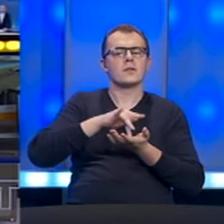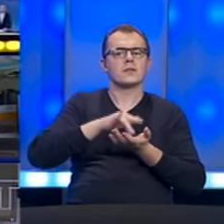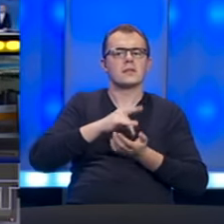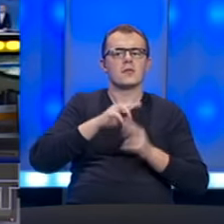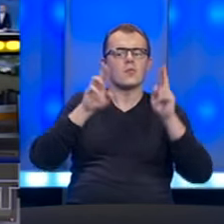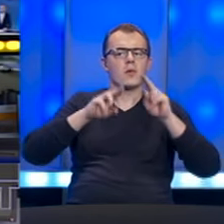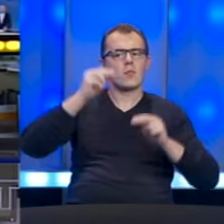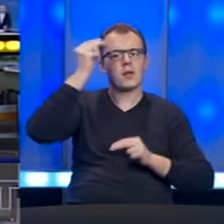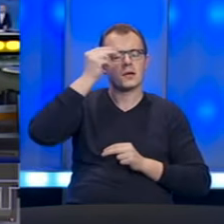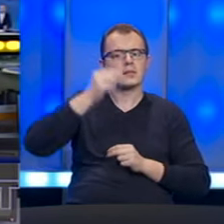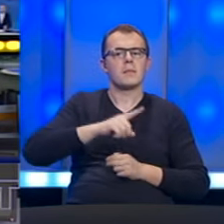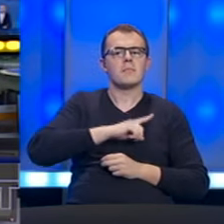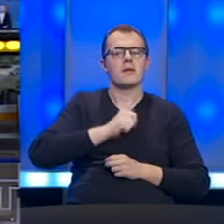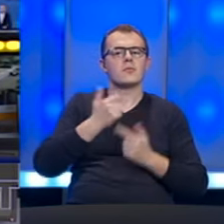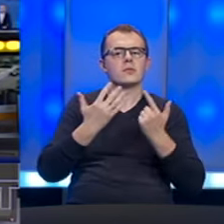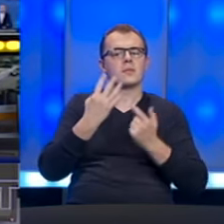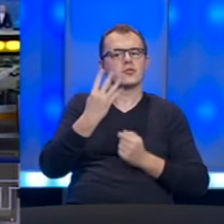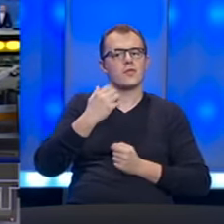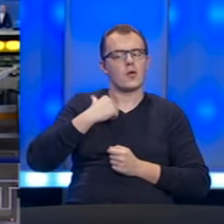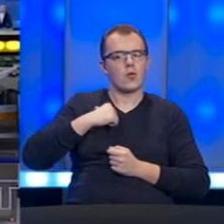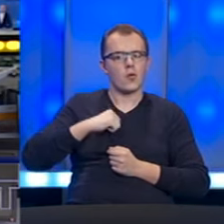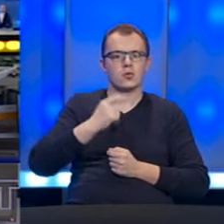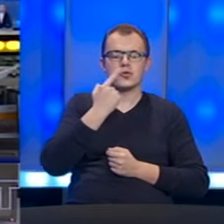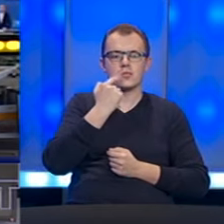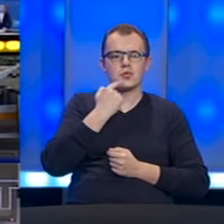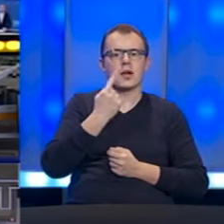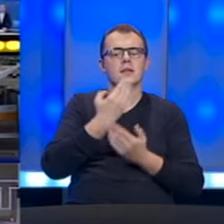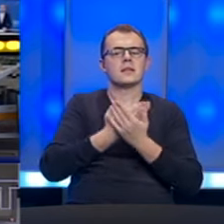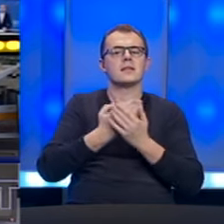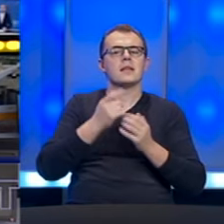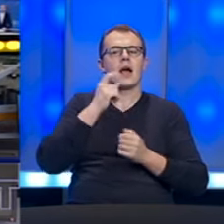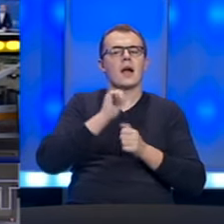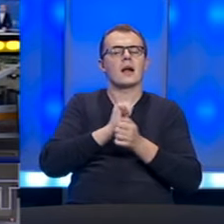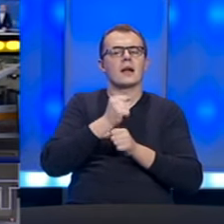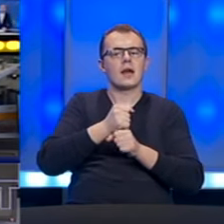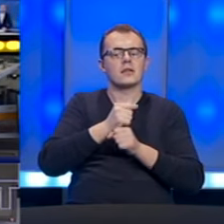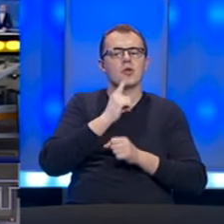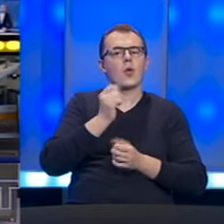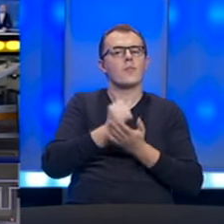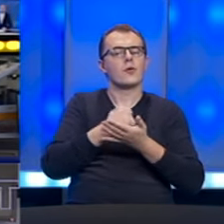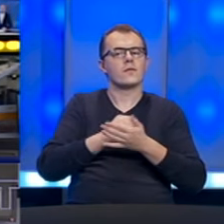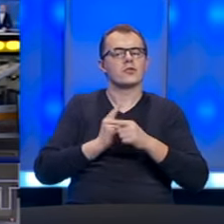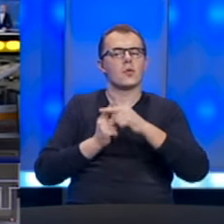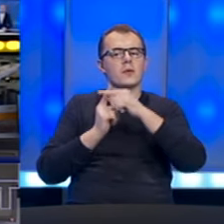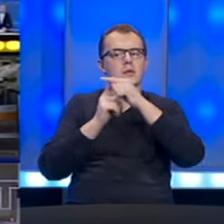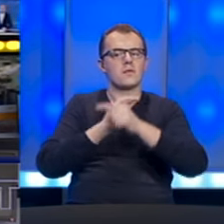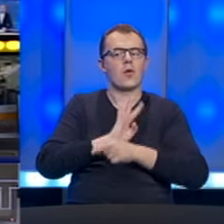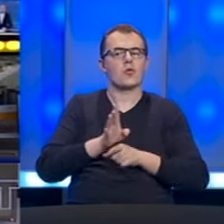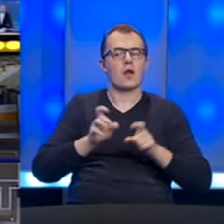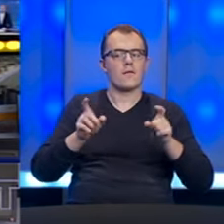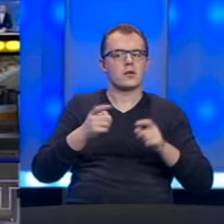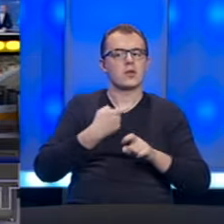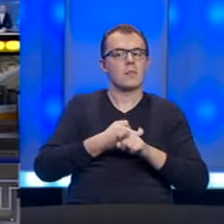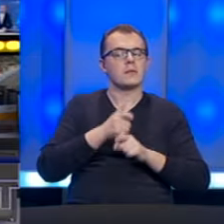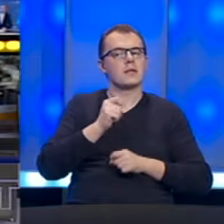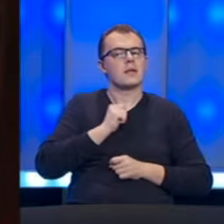centru Republike Srpske preminuo je 74-godišnji muškarac iz Gradiške kod kojeg je potvrđeno prisustvo koronavirusa. Pacijent